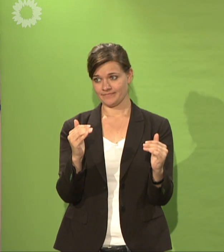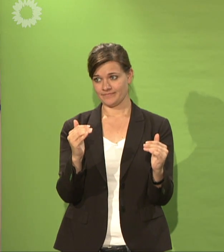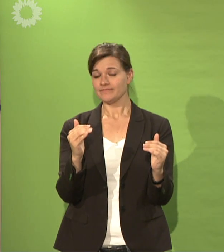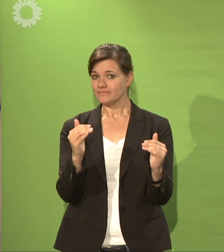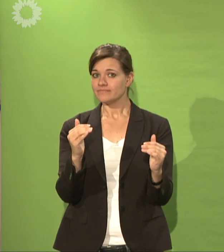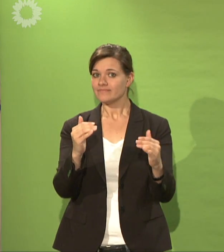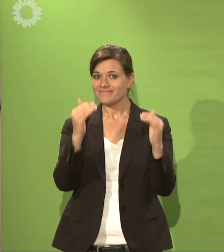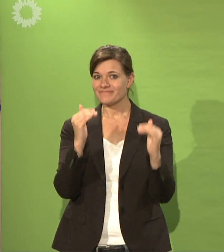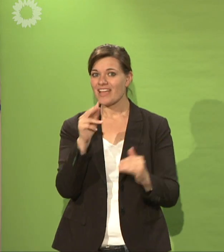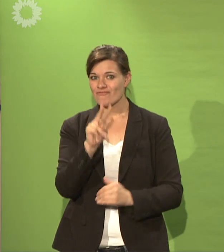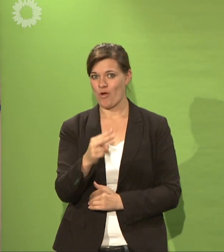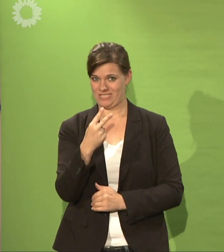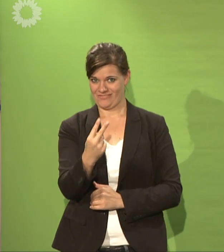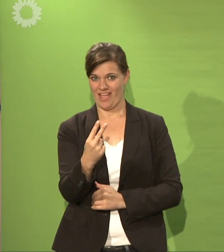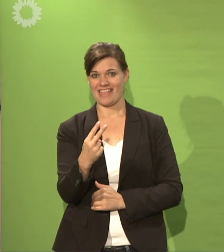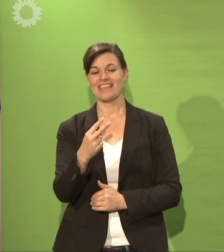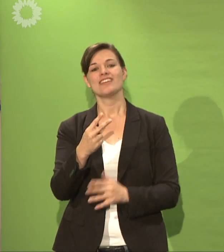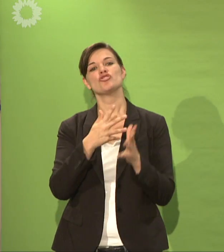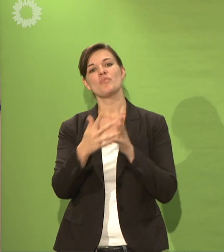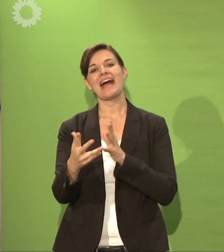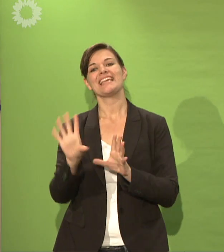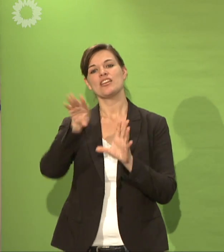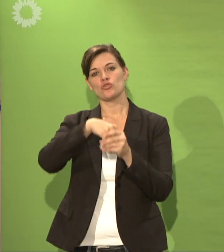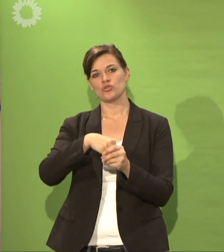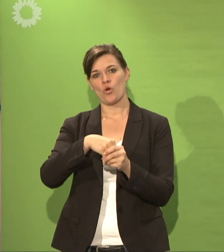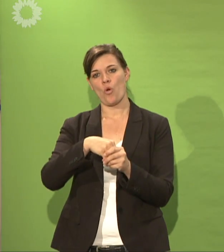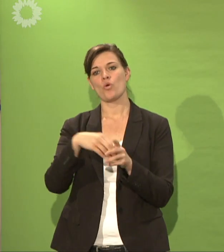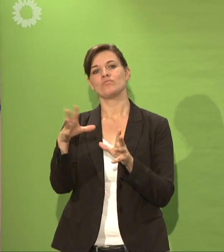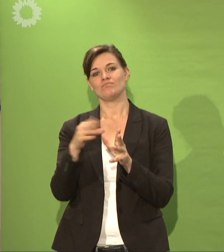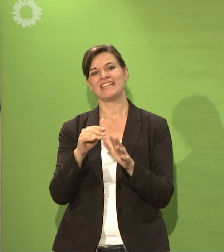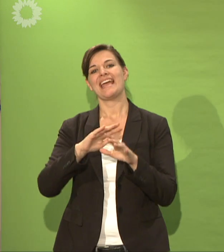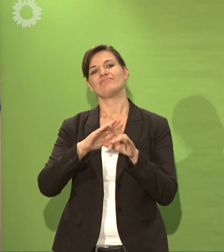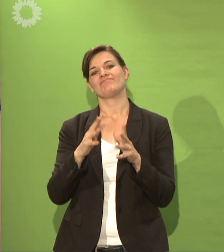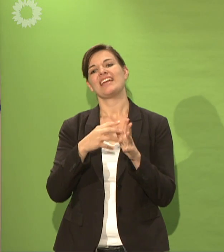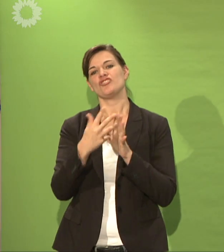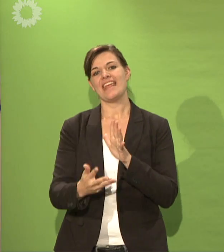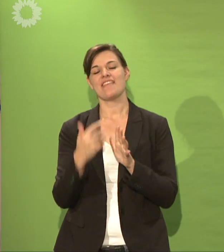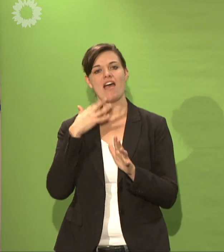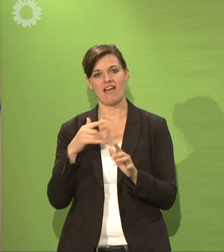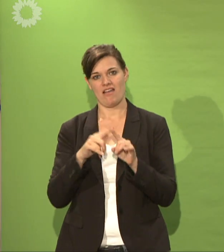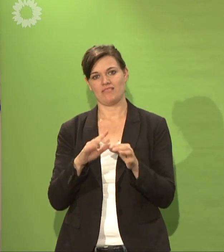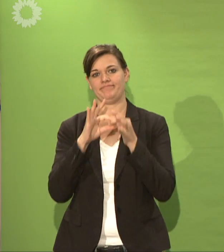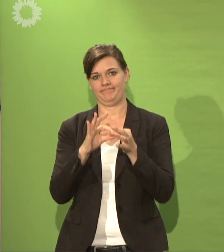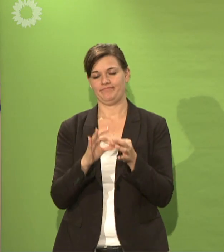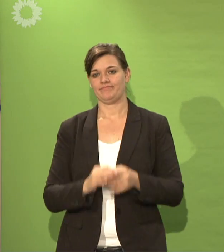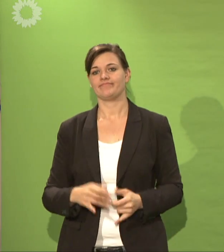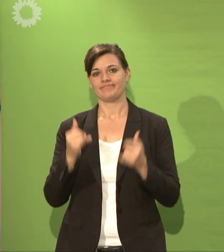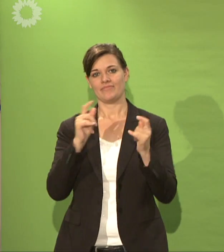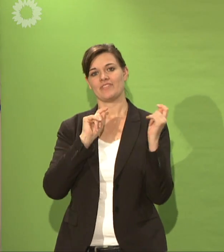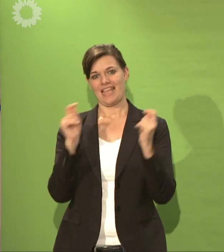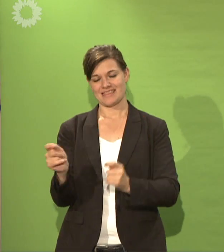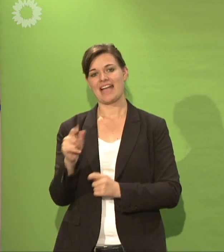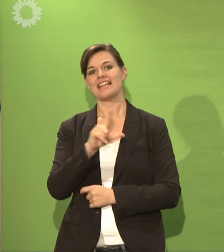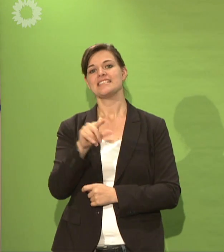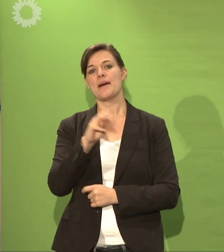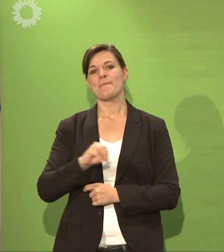zum V2, sprachliche Inklusion mit dem Genderstar. Und diesen Antrag stellt Lisa Marie Friede für die